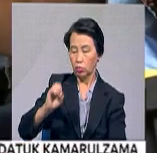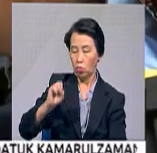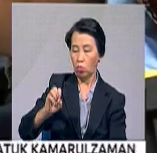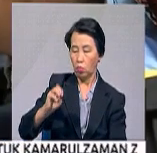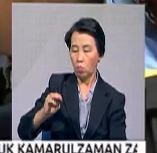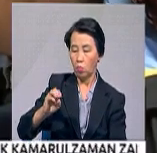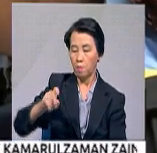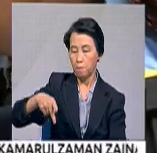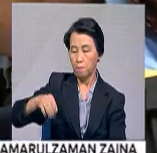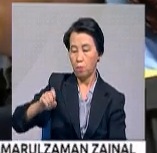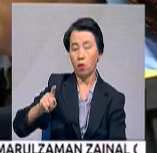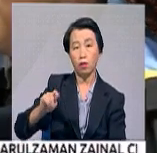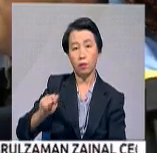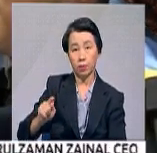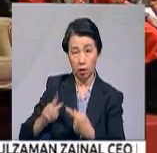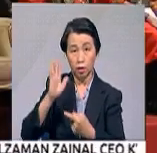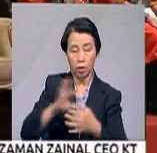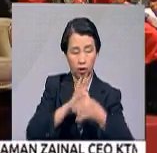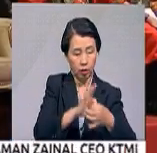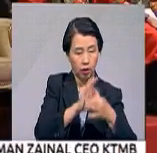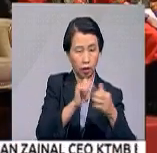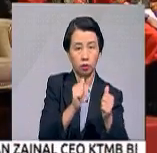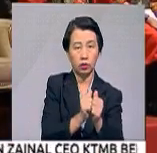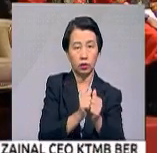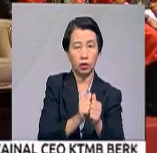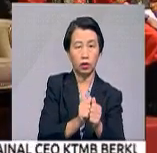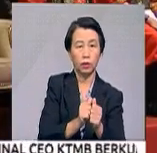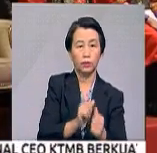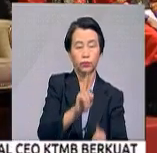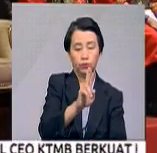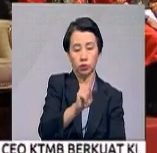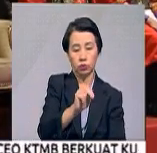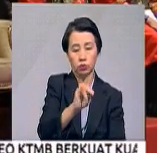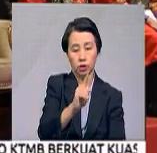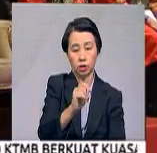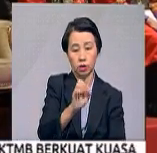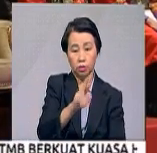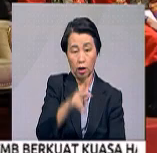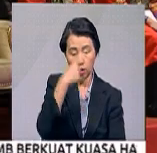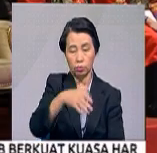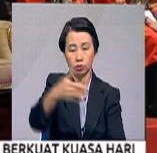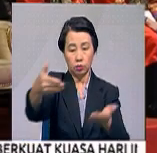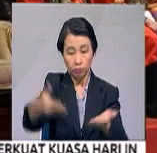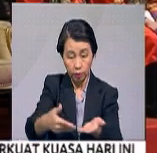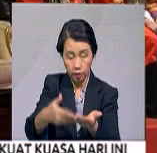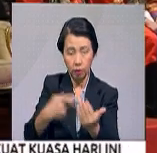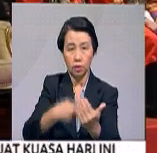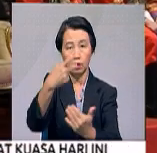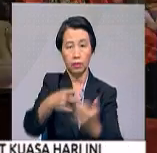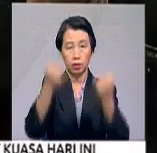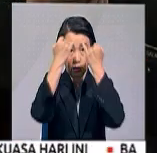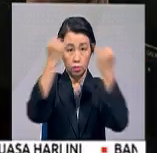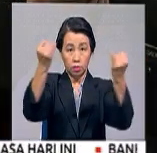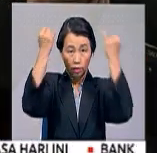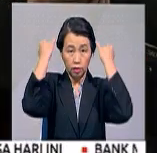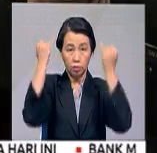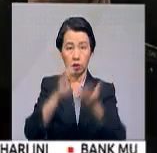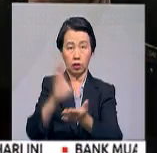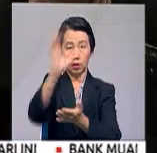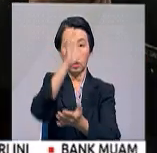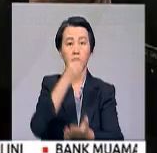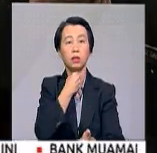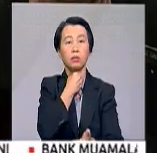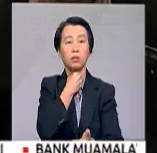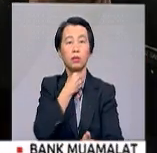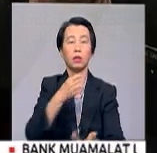juga akan bekerjasama dengan Universiti Tun Abdul Razak UNITAR untuk memperkenalkan program ijazah di Kampus Ipoh,